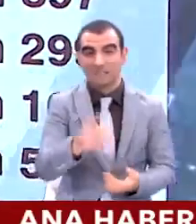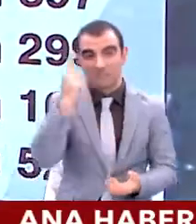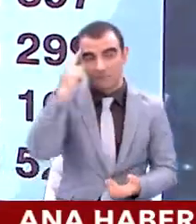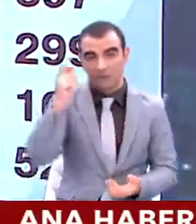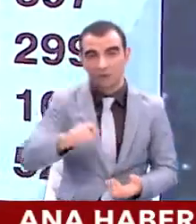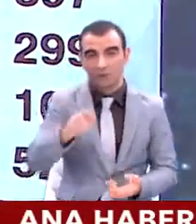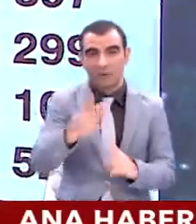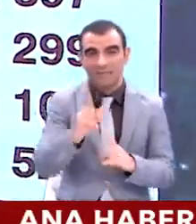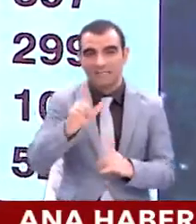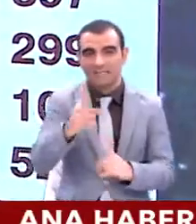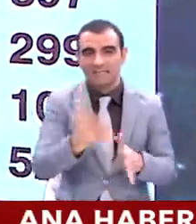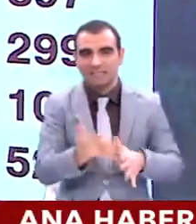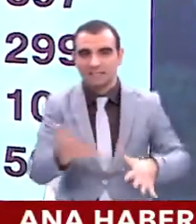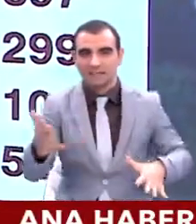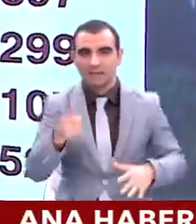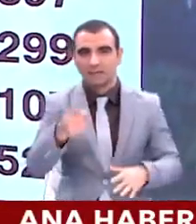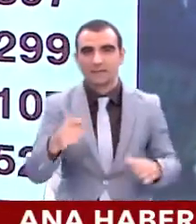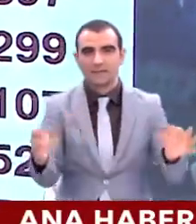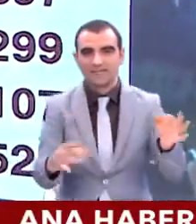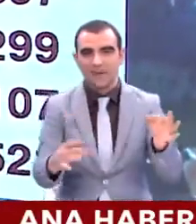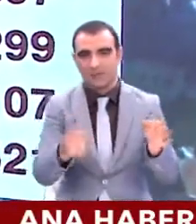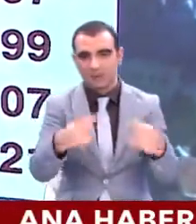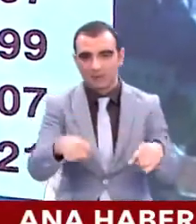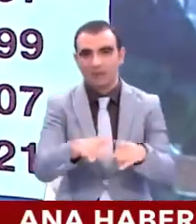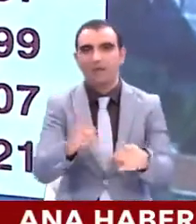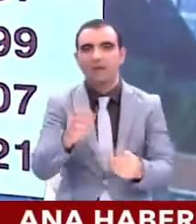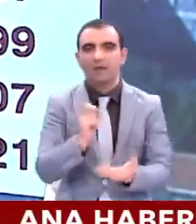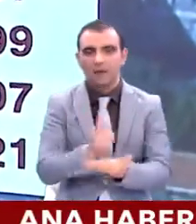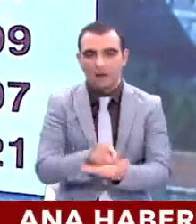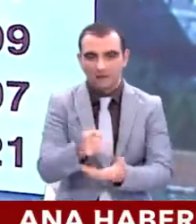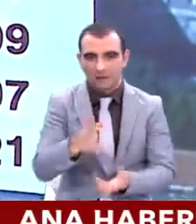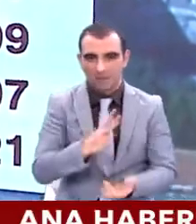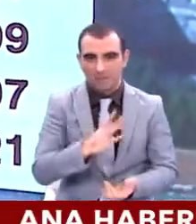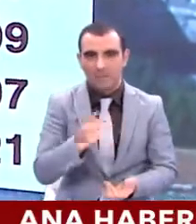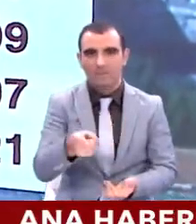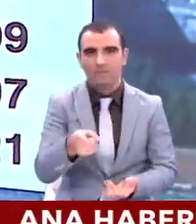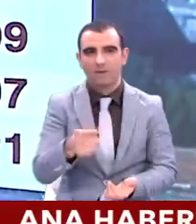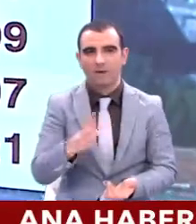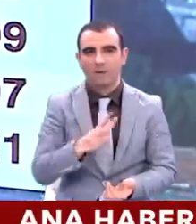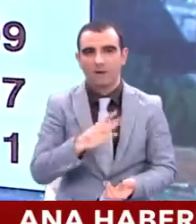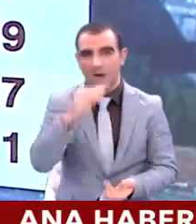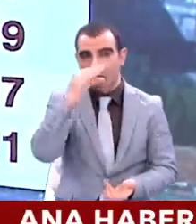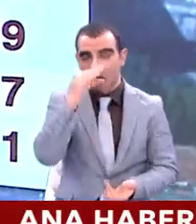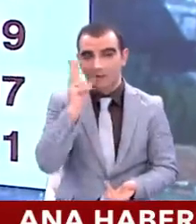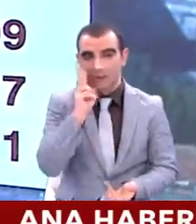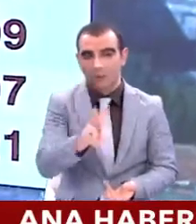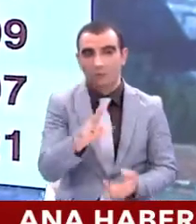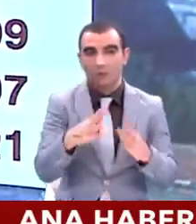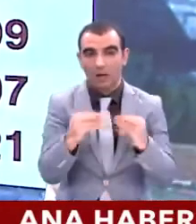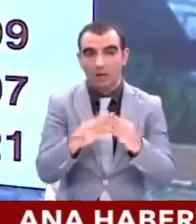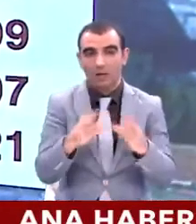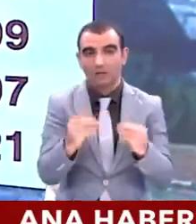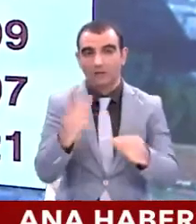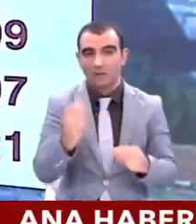illerin sıralaması Diyarbakır etkilendi Gaziantep ekranı gördük Evet Hatay'da neler oldu gördük Adana bile